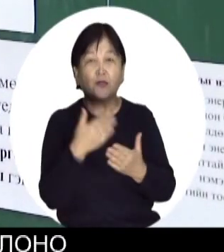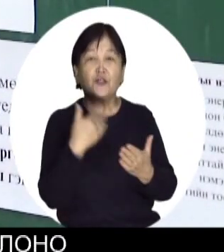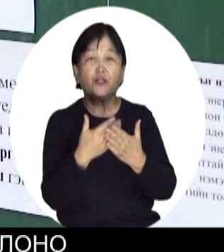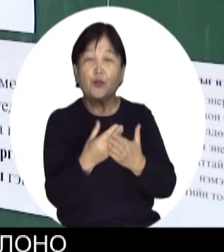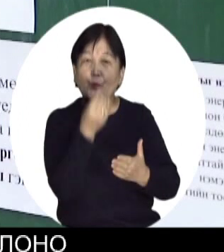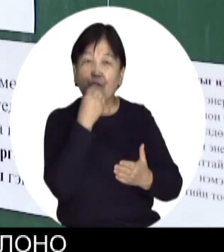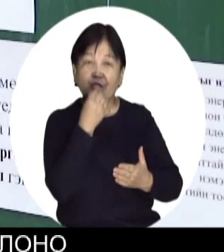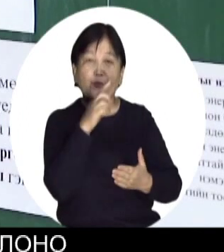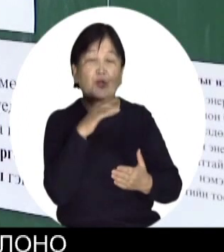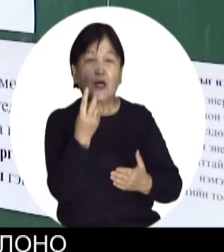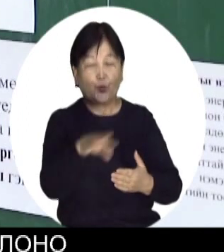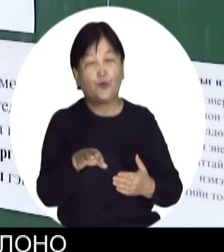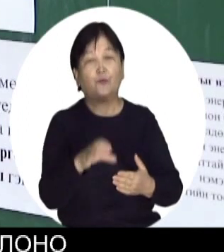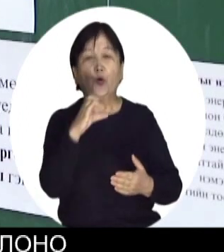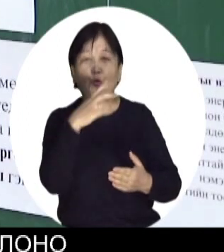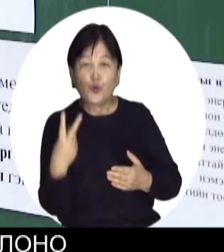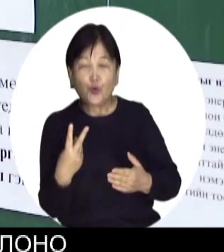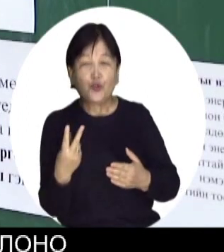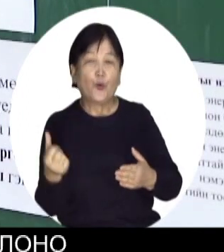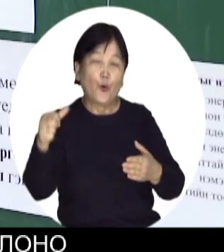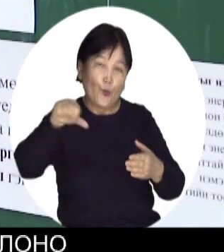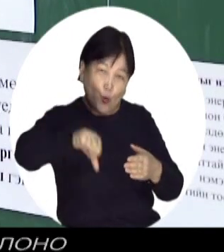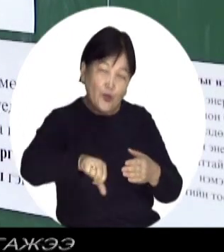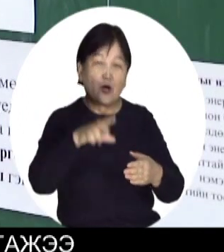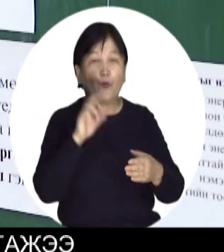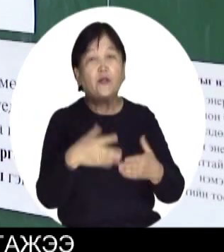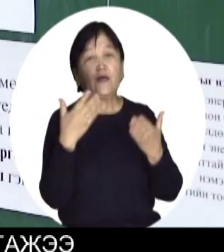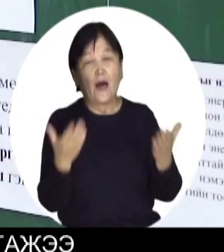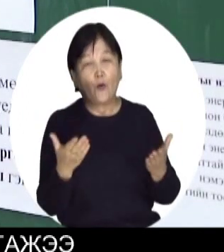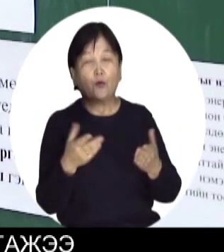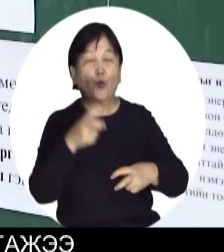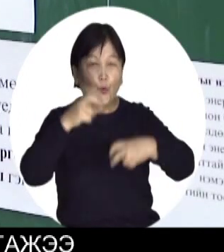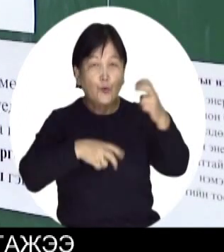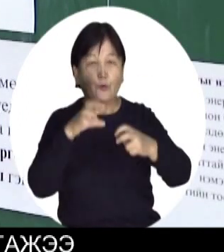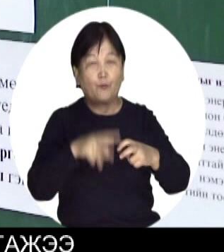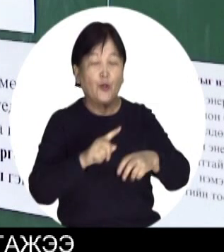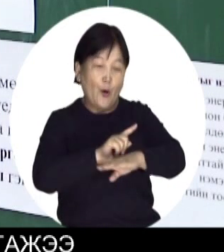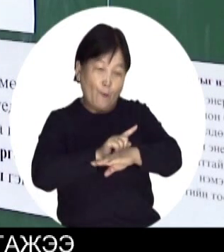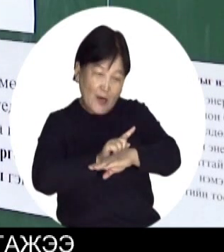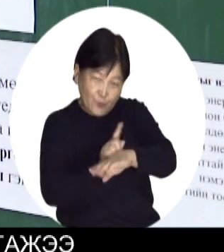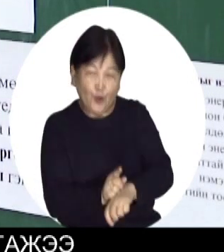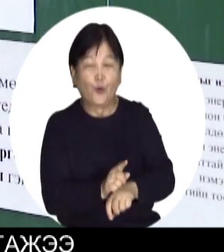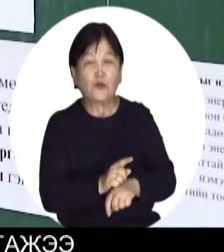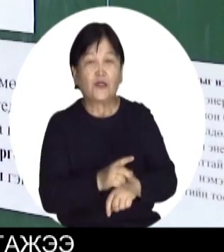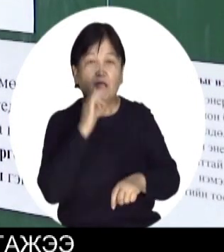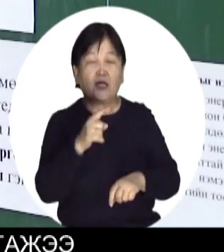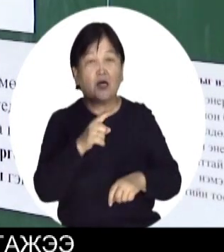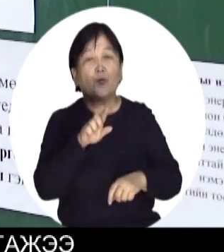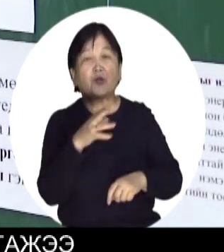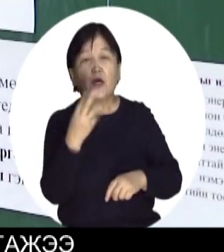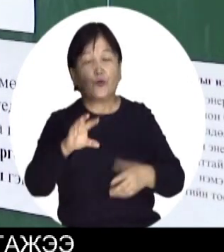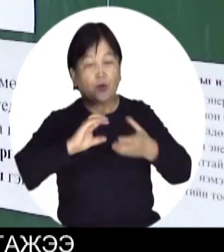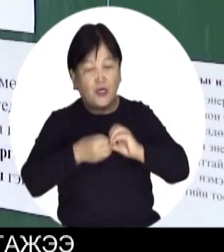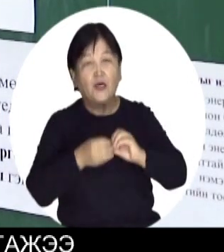бүтээгдэхүүн уудах ч юм уу сүү гашлах урвлын хурдыг удаашруулах. За үйлдвэрт бол богино хугацаанд их хэмжээтэй бүтээгдэхүүн гаргаж ахын тулд